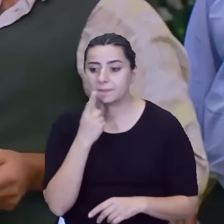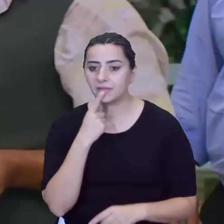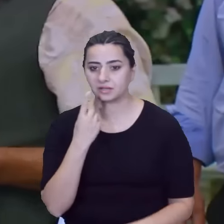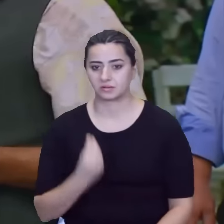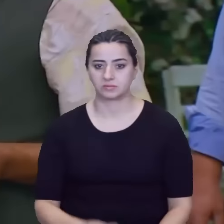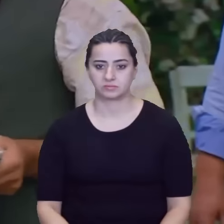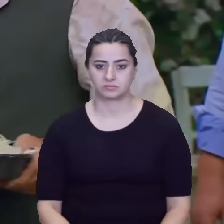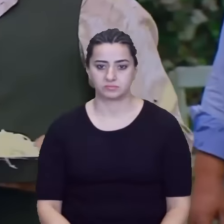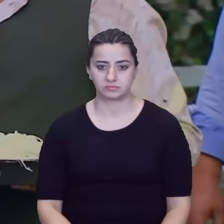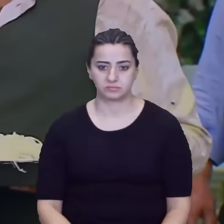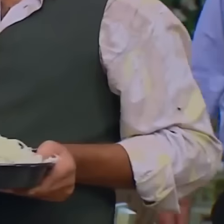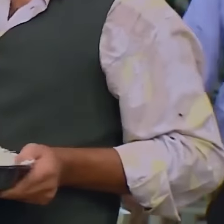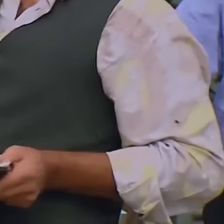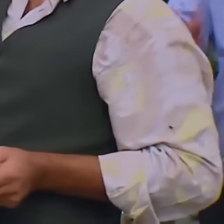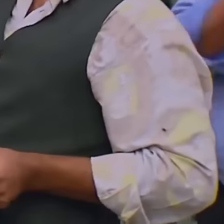hadi.